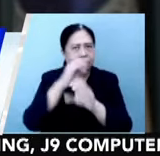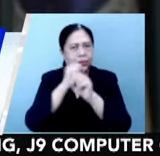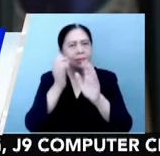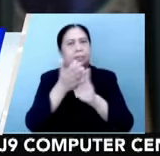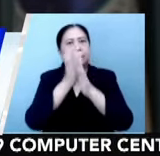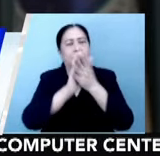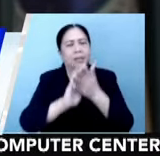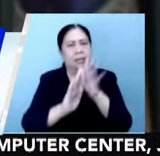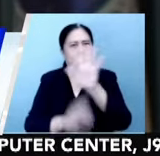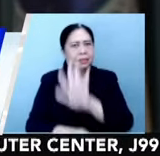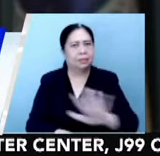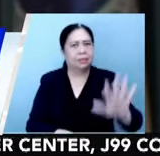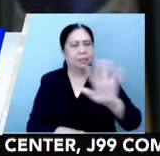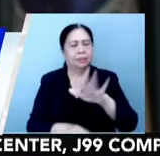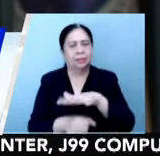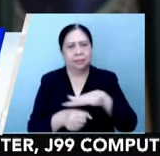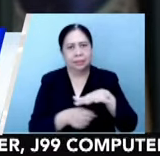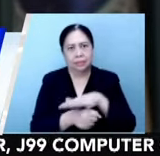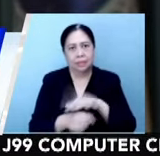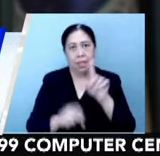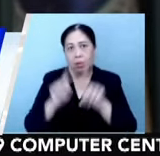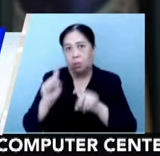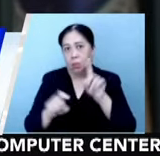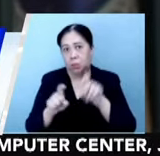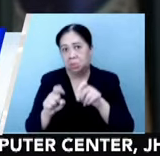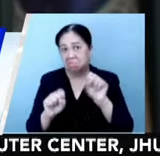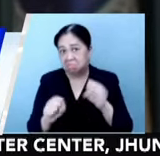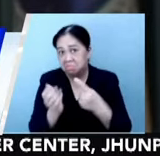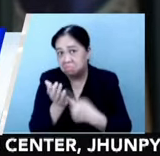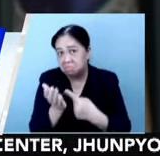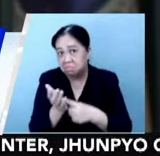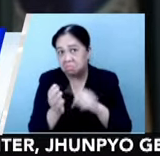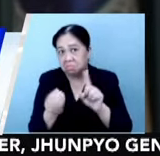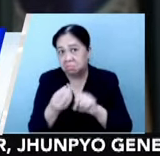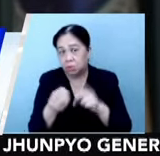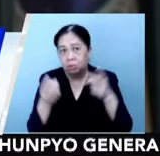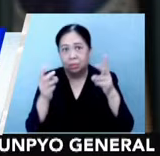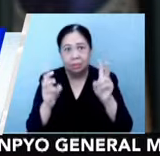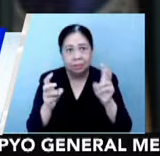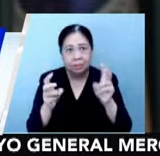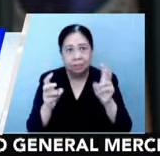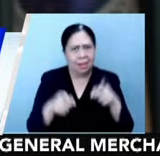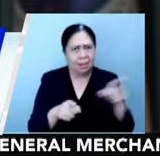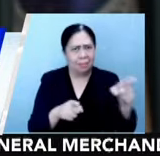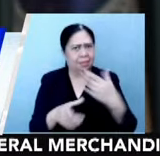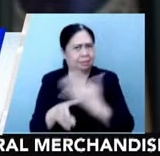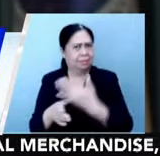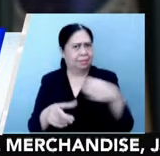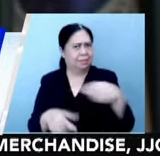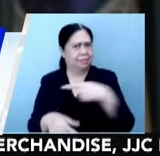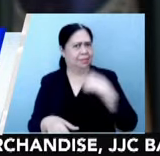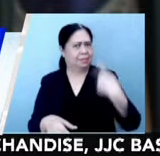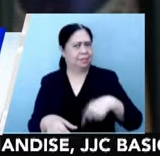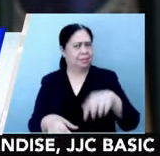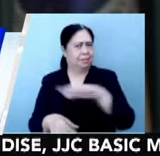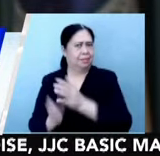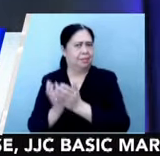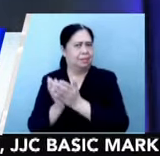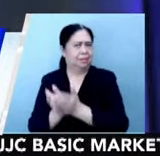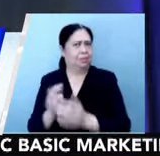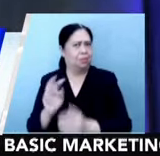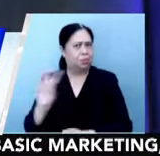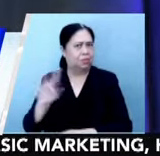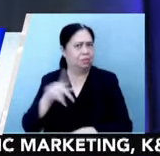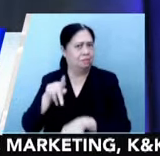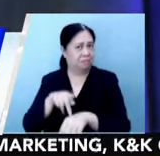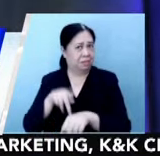Indo-Pacific region. Ang tanong, matatalakay rin ba rito ang mga pinakasariwang pangaharas ng China sa ating mga barko sa West Philippine Sea?